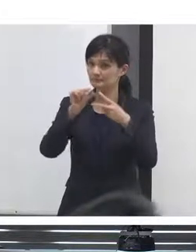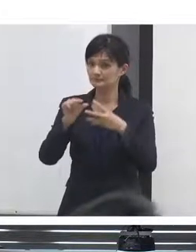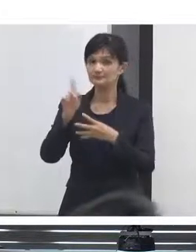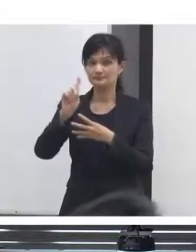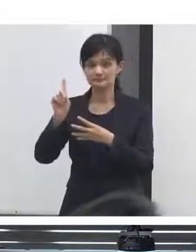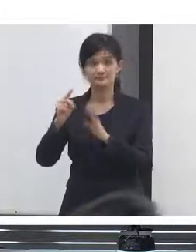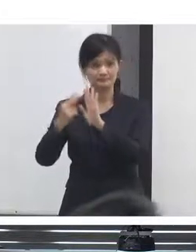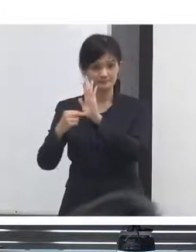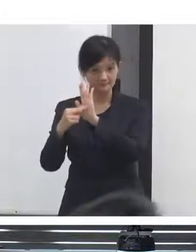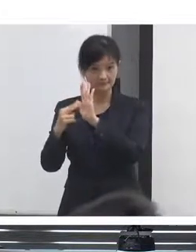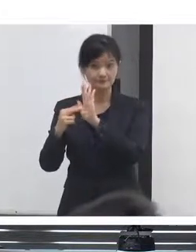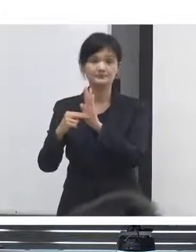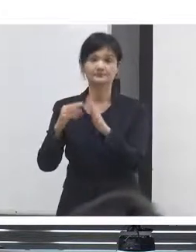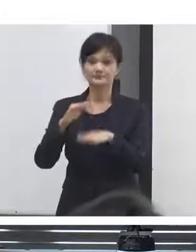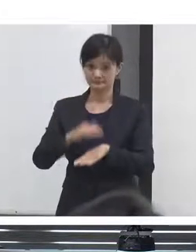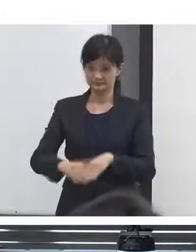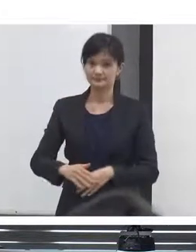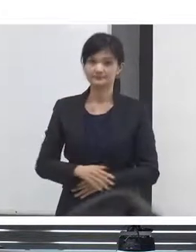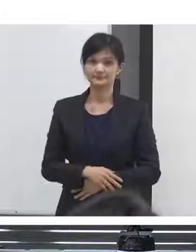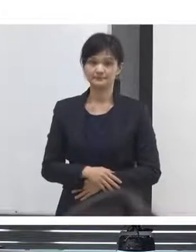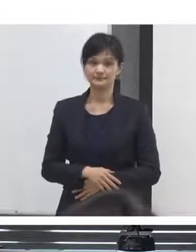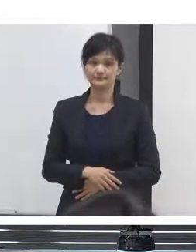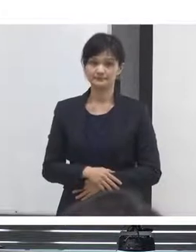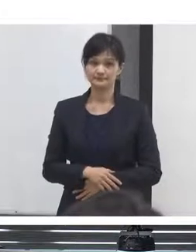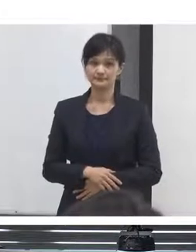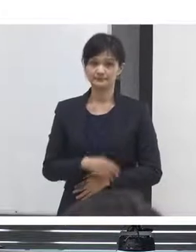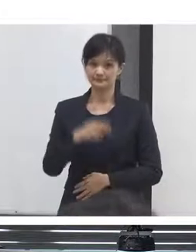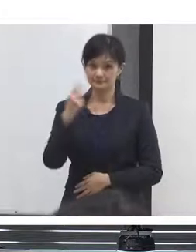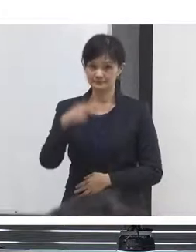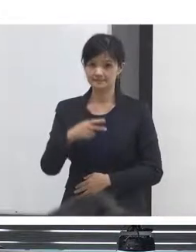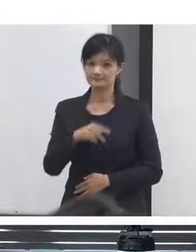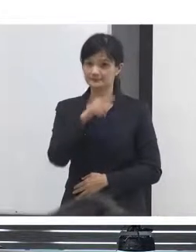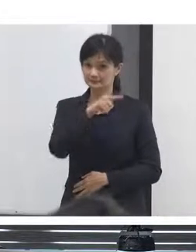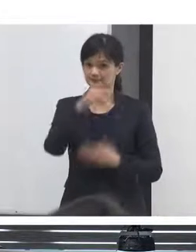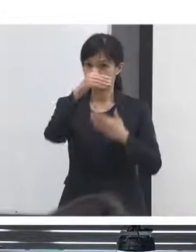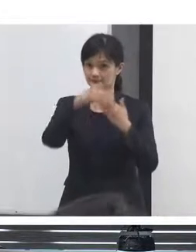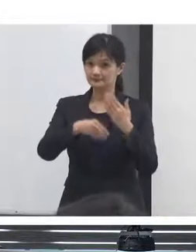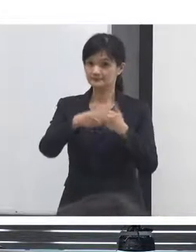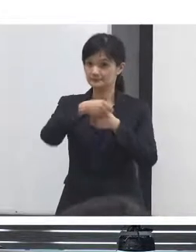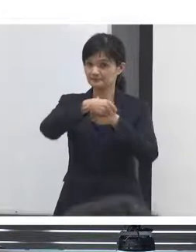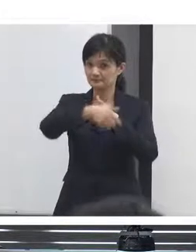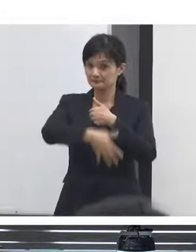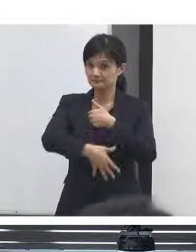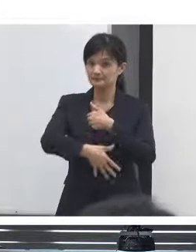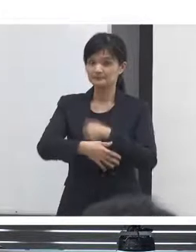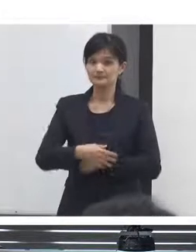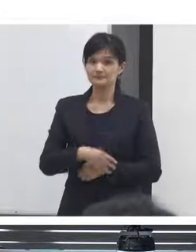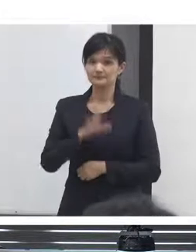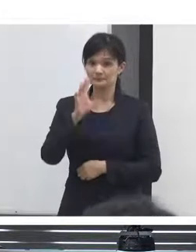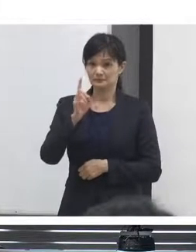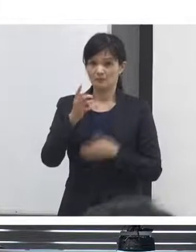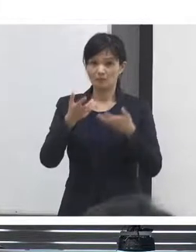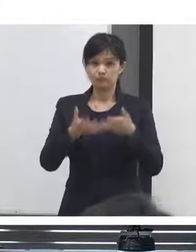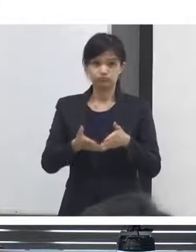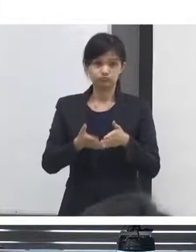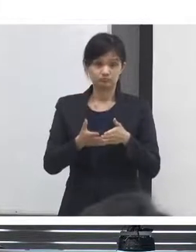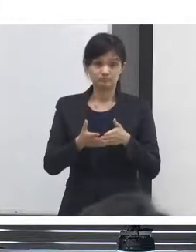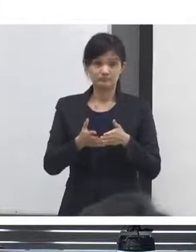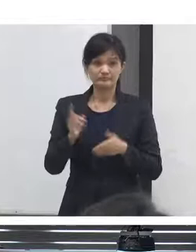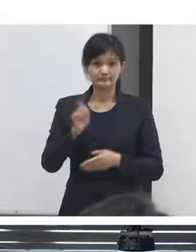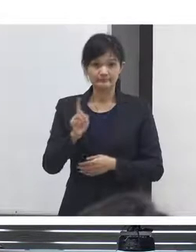是什么？那以互操作性的这个架构的互操作性的架构来讲呢，有一个很大的重点，就是在于这个